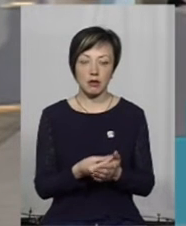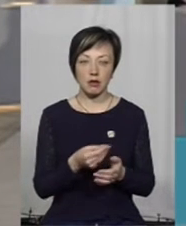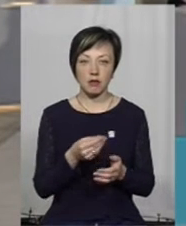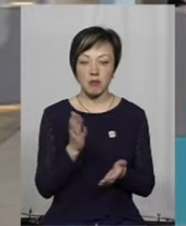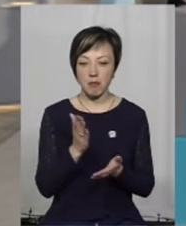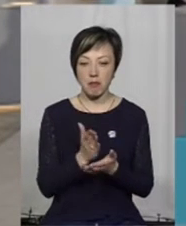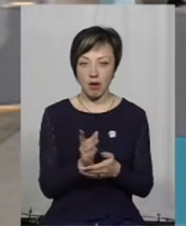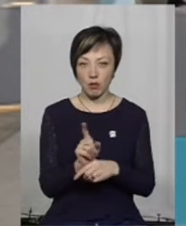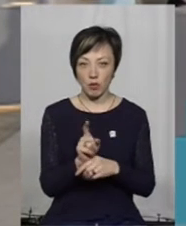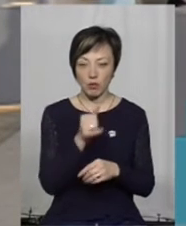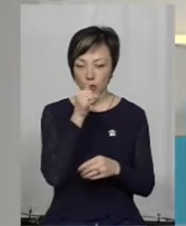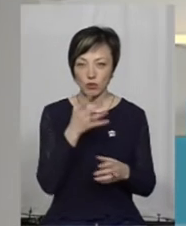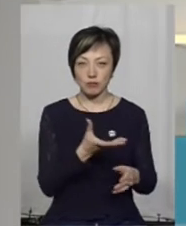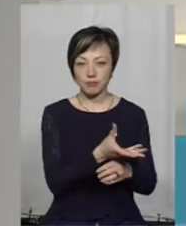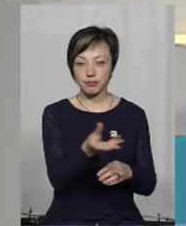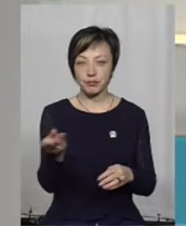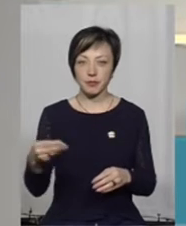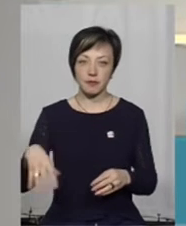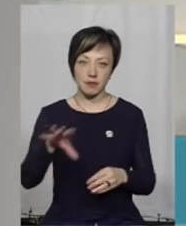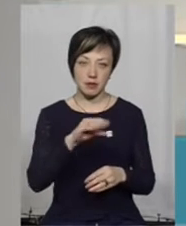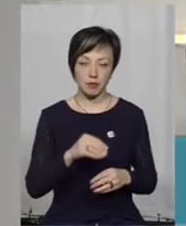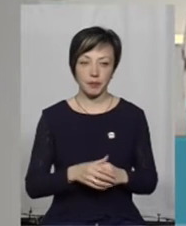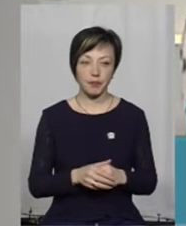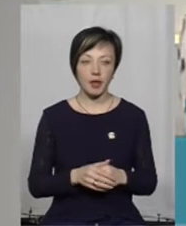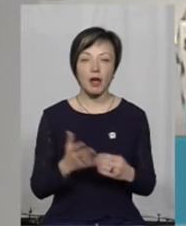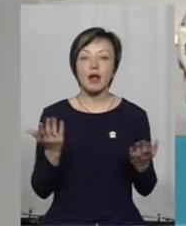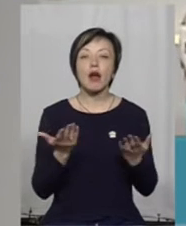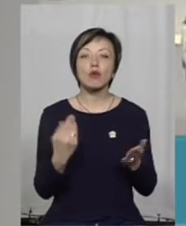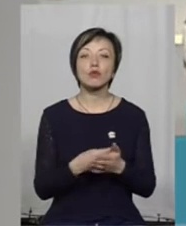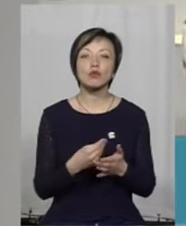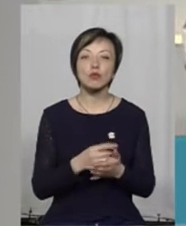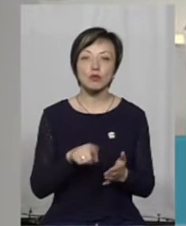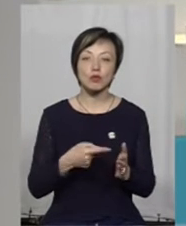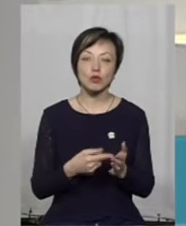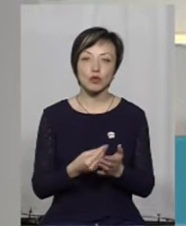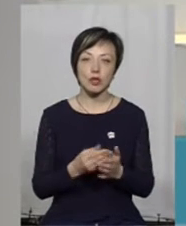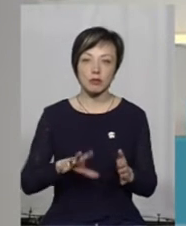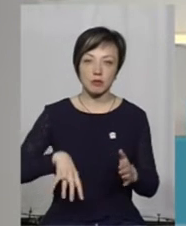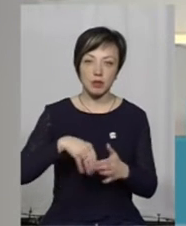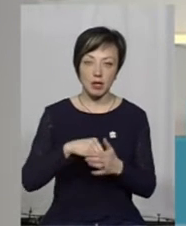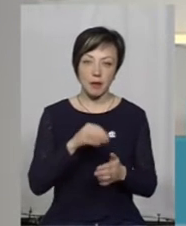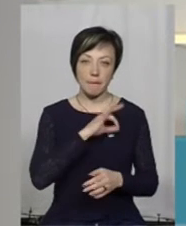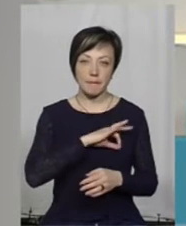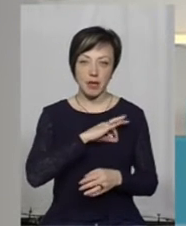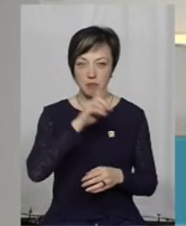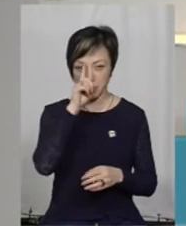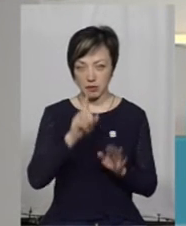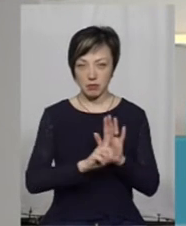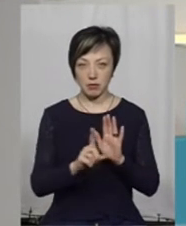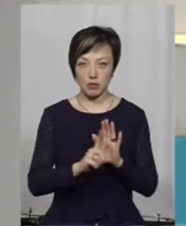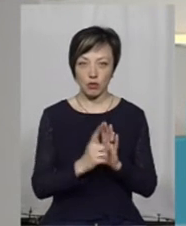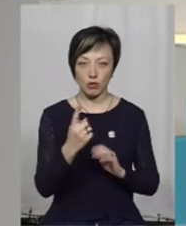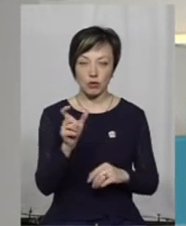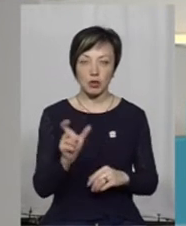свої грані, і він не може повністю за все платити. А в яку суму, до речі, міському бюджету обходиться місяць поїздок